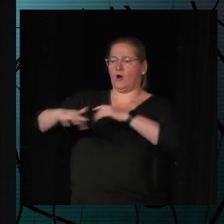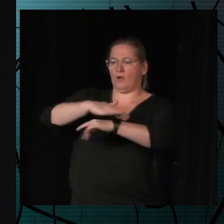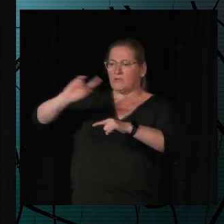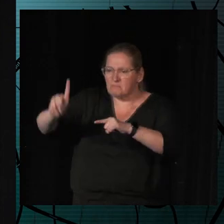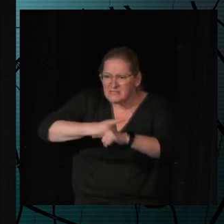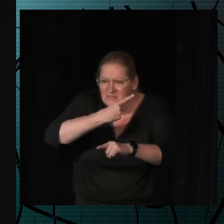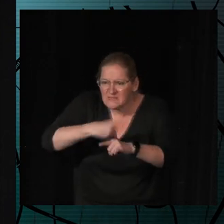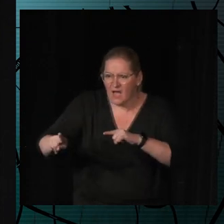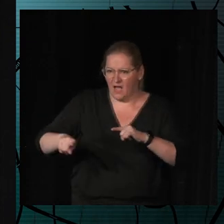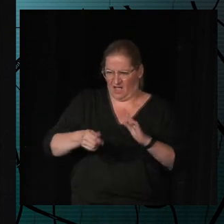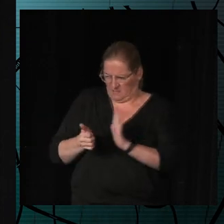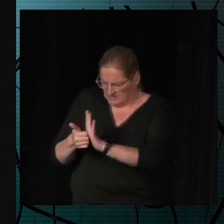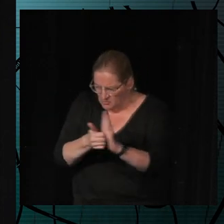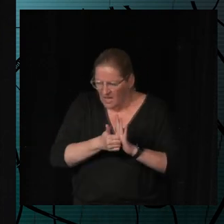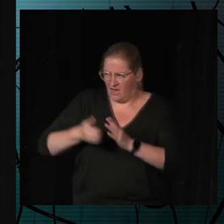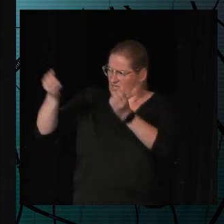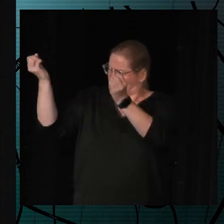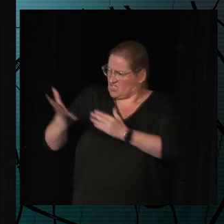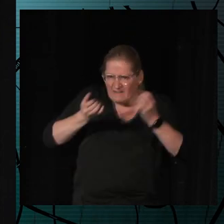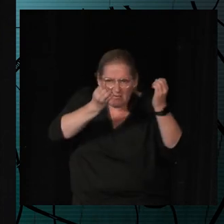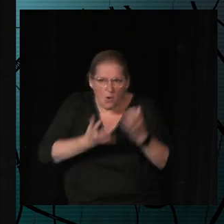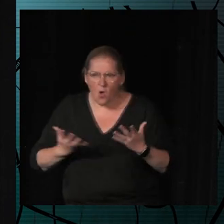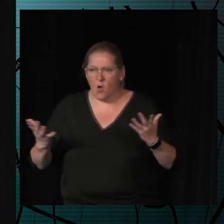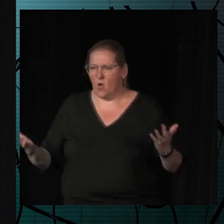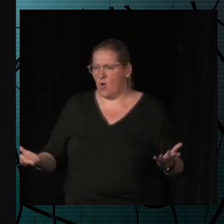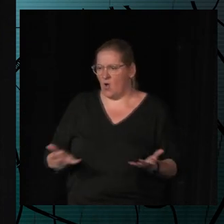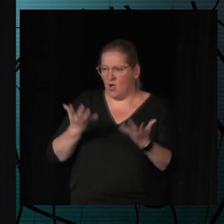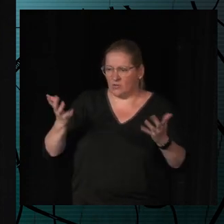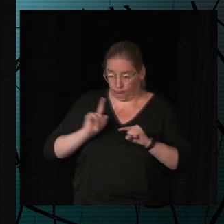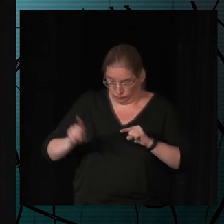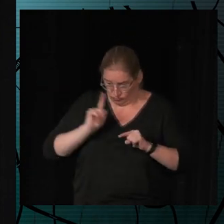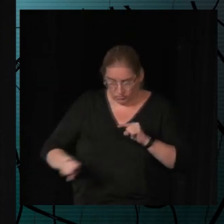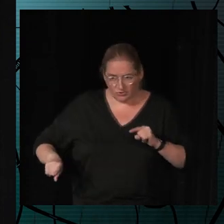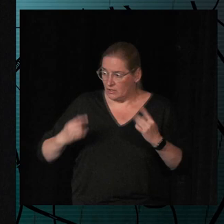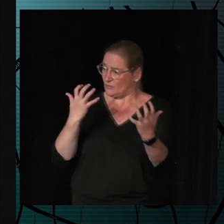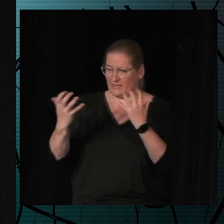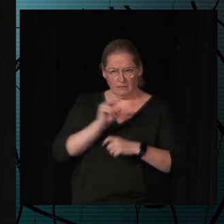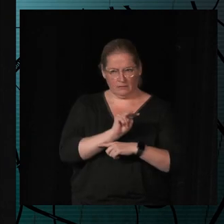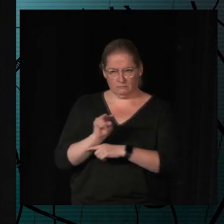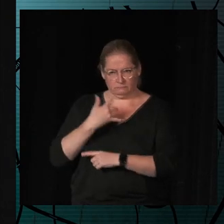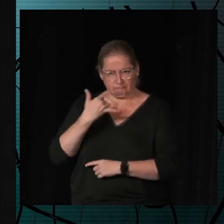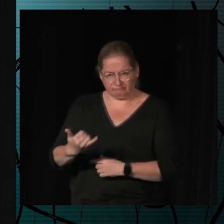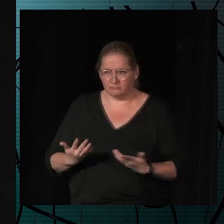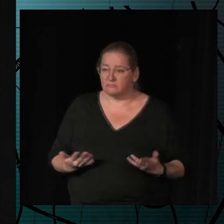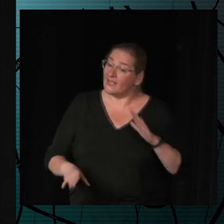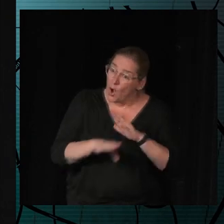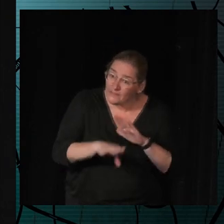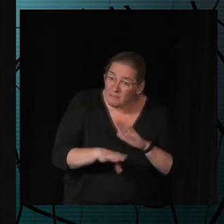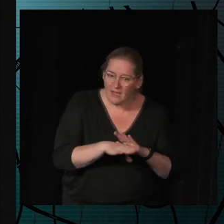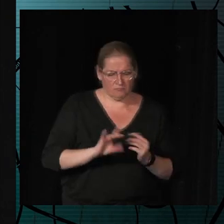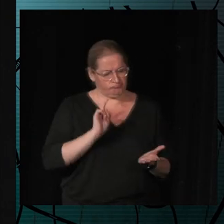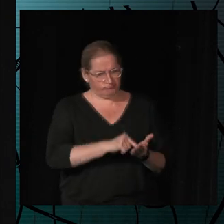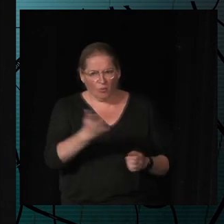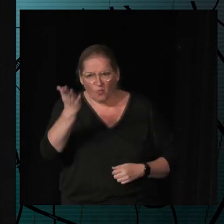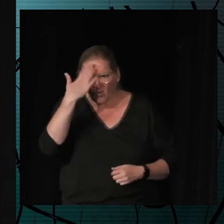personnages par les événements par les par les par le par le décor évidemment mais en partant peut-être de de de lieu